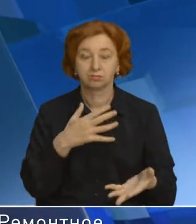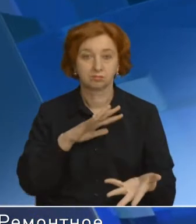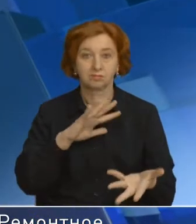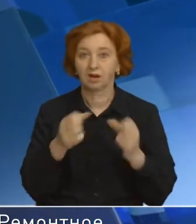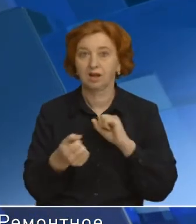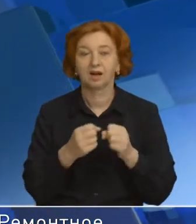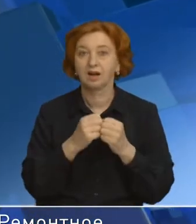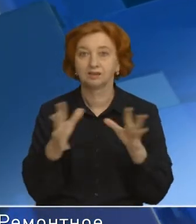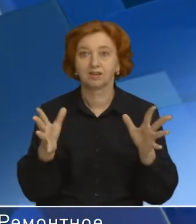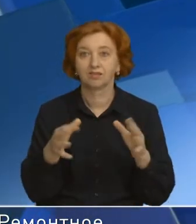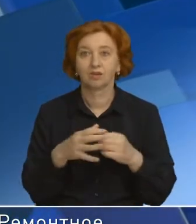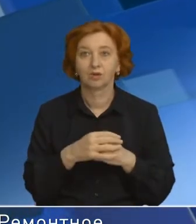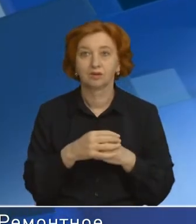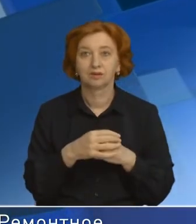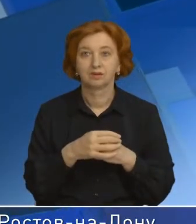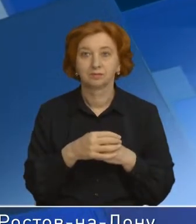разорвало